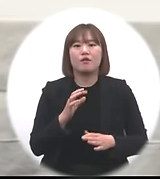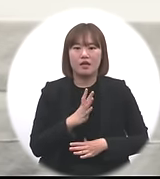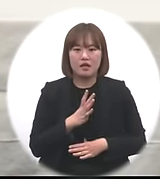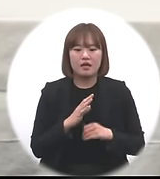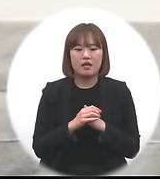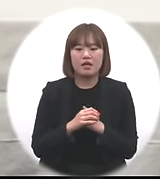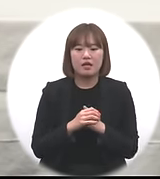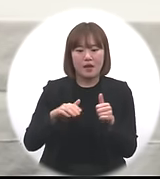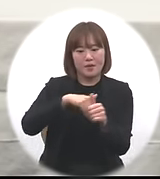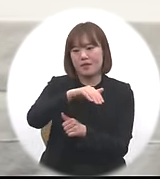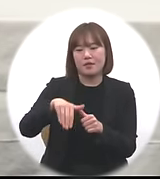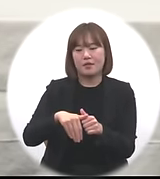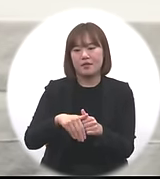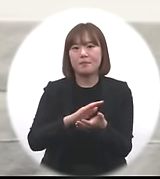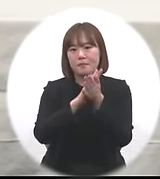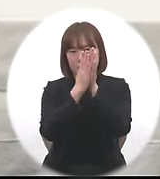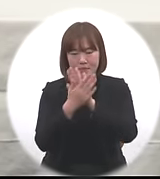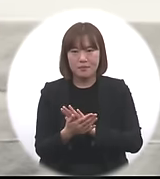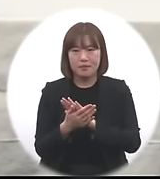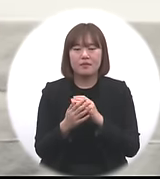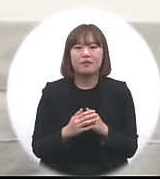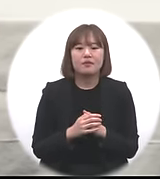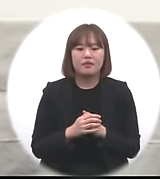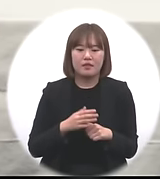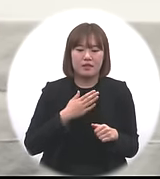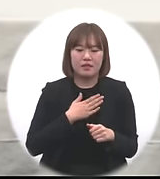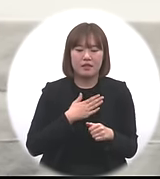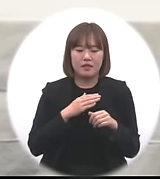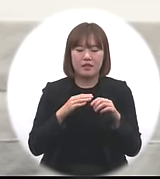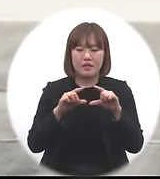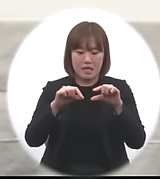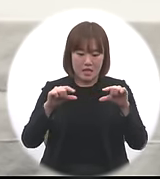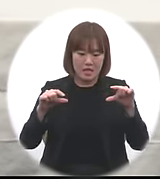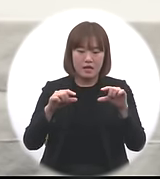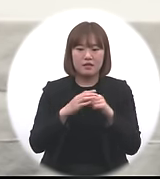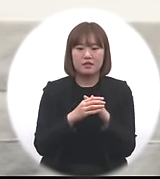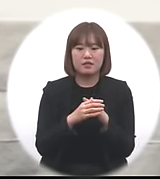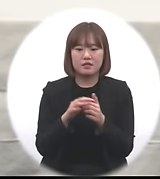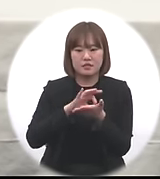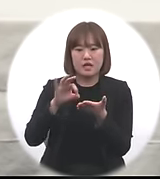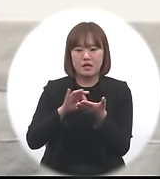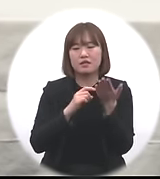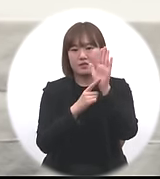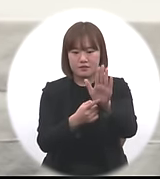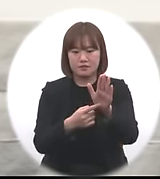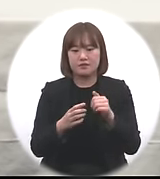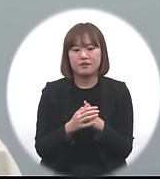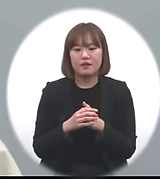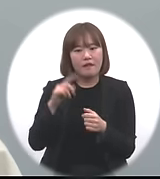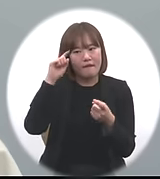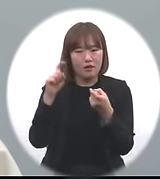보니까 놀랍게도 업계에도 변화가 생겼어요. 이제 칫솔 회사에서 자기네들 칫솔 뭐 굵기를 쓰기